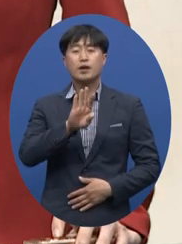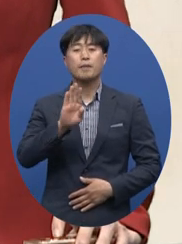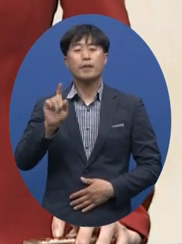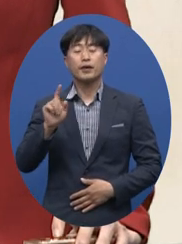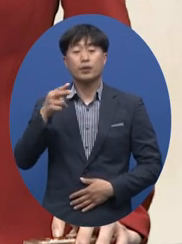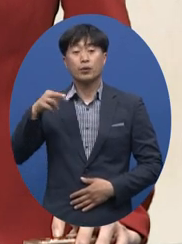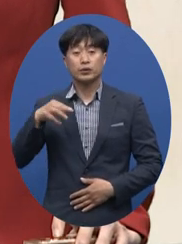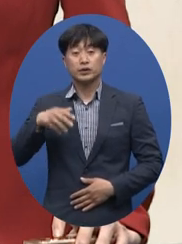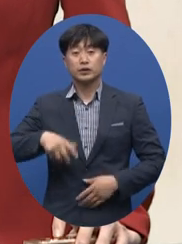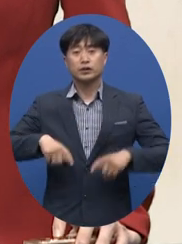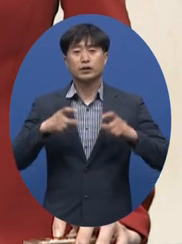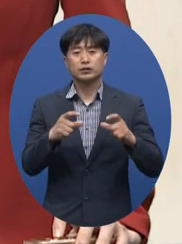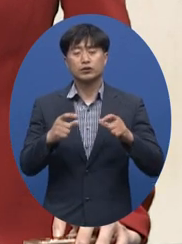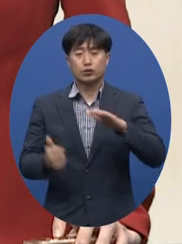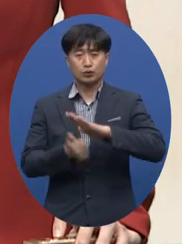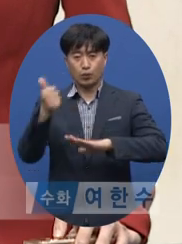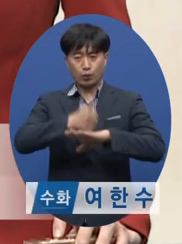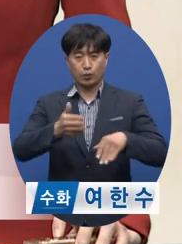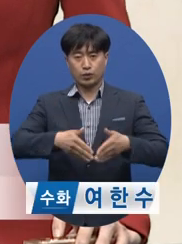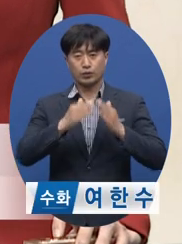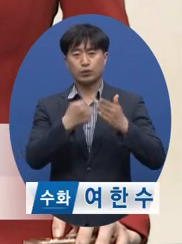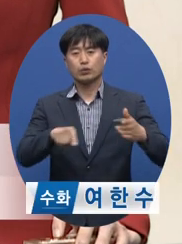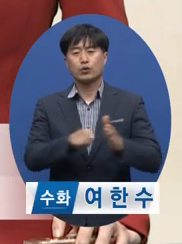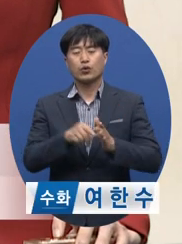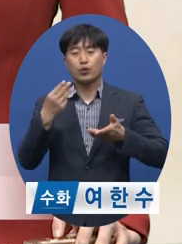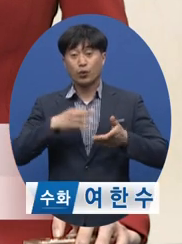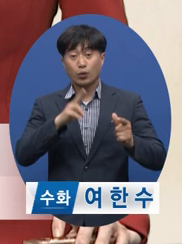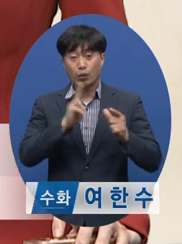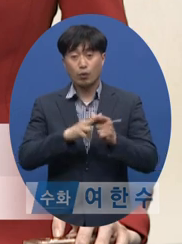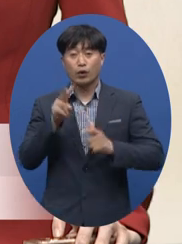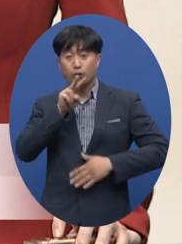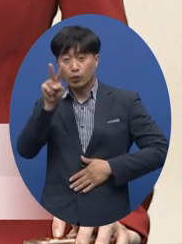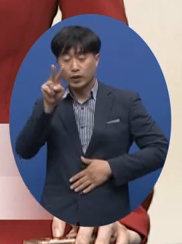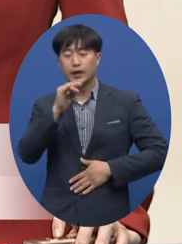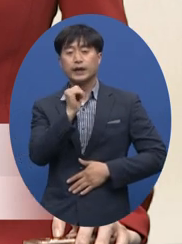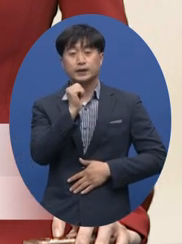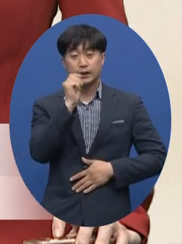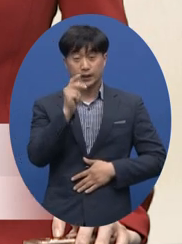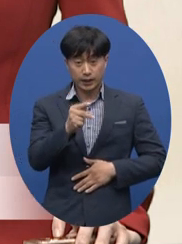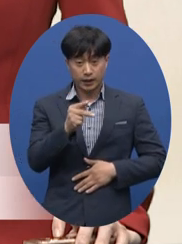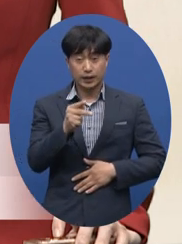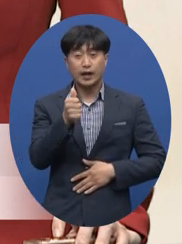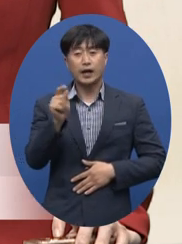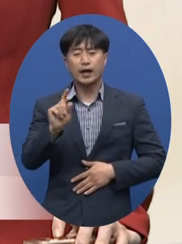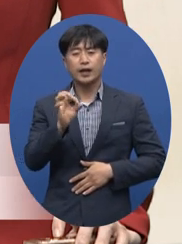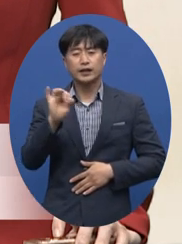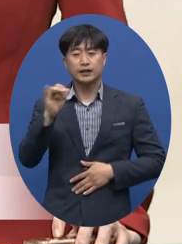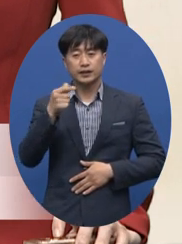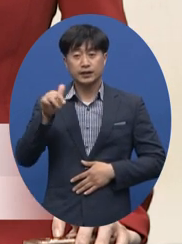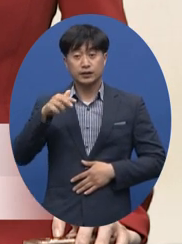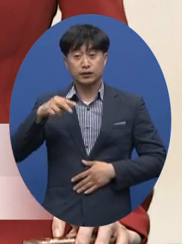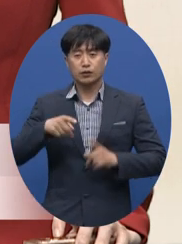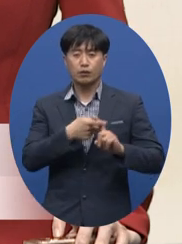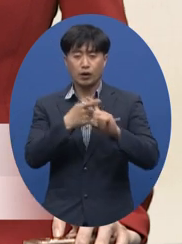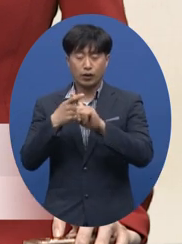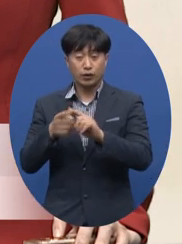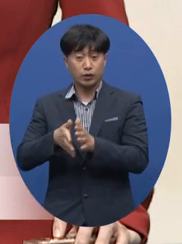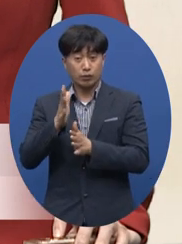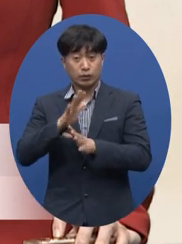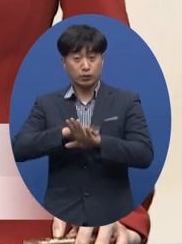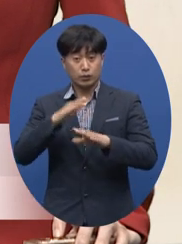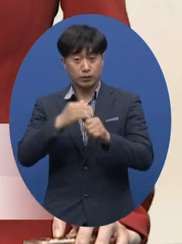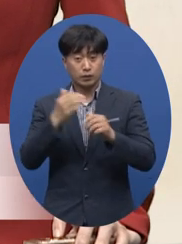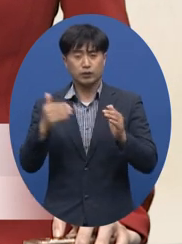용인 반도체 클러스터의 성공적인 조성을 위해 경기도와 용인시, SK 하이닉스 등 관계기관이 손을